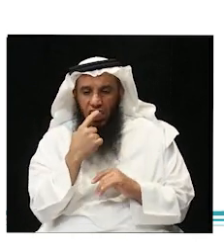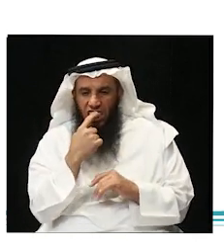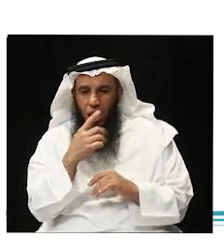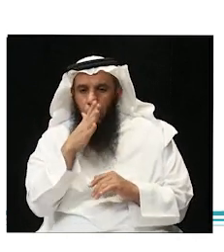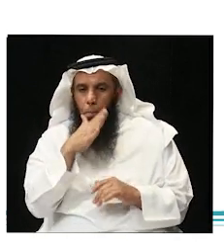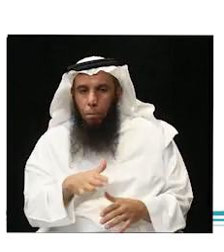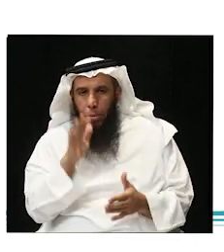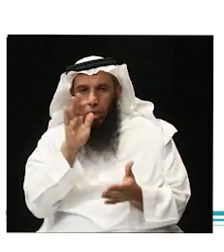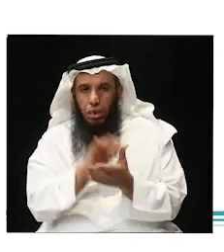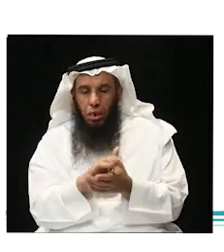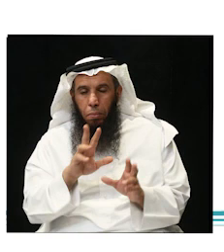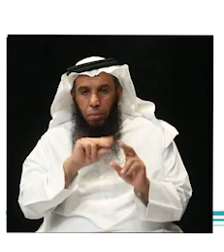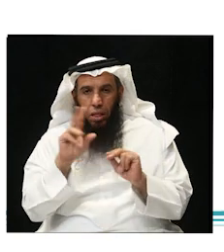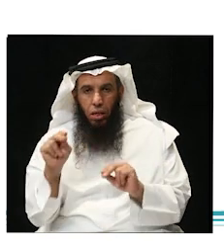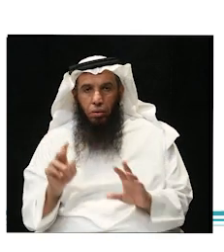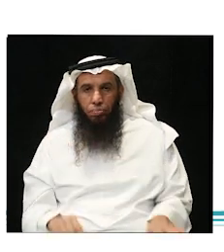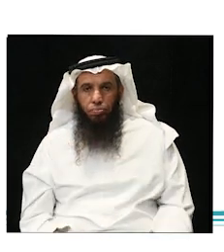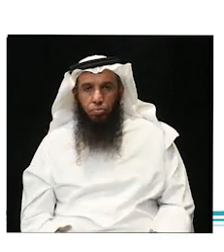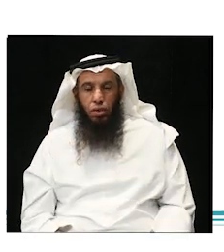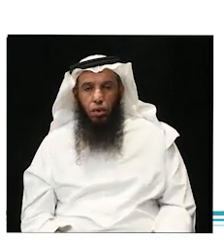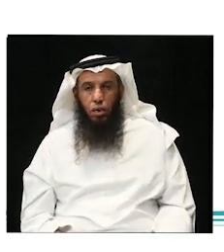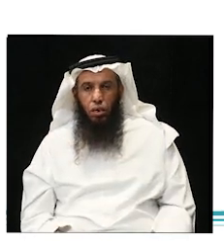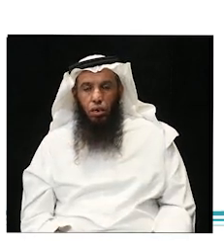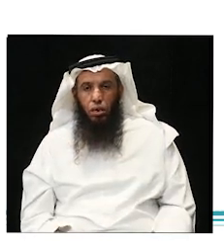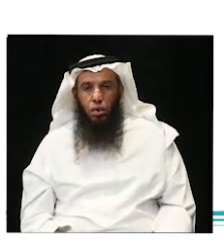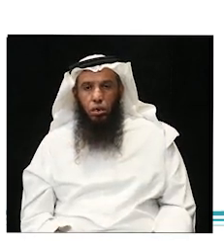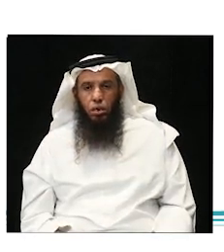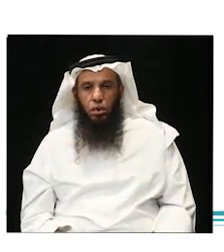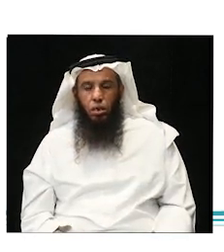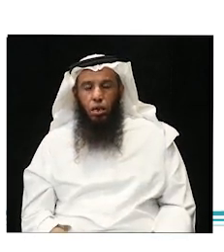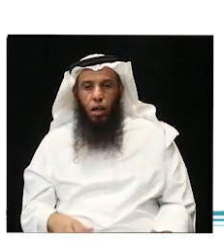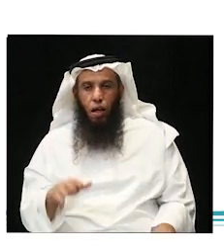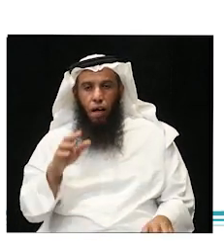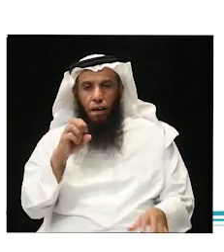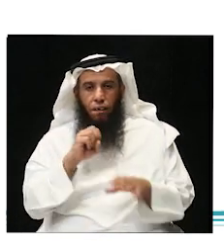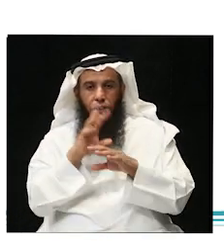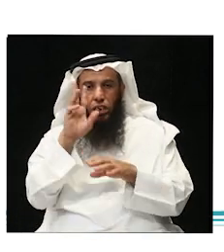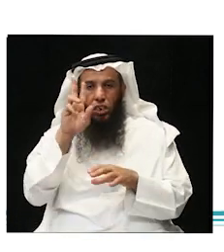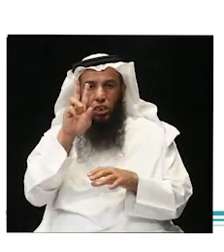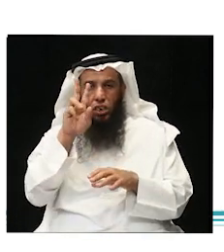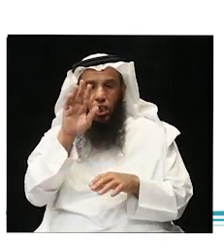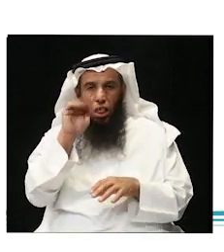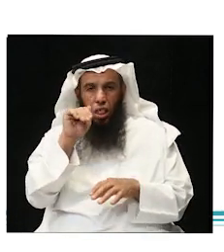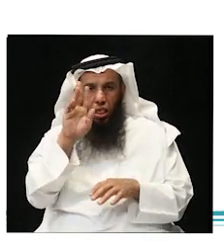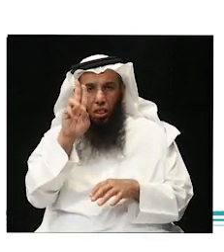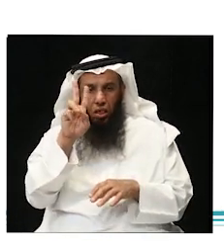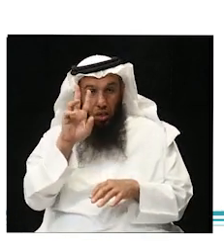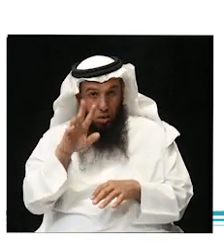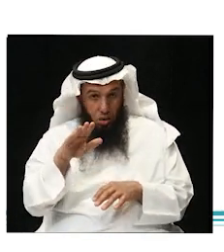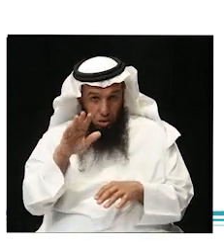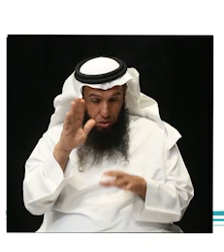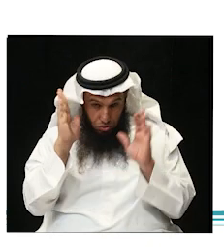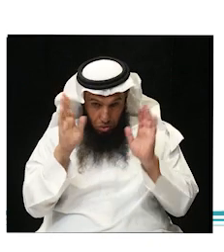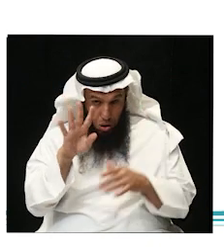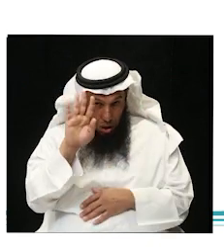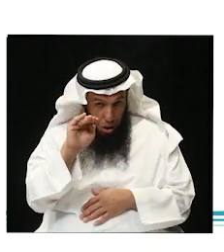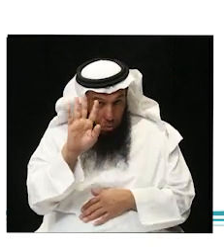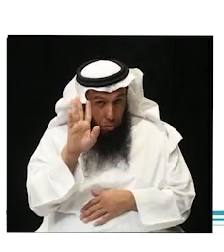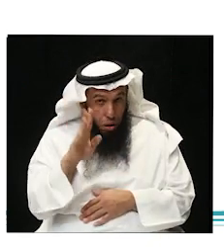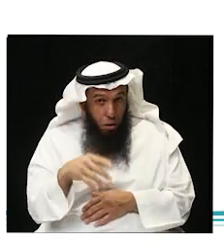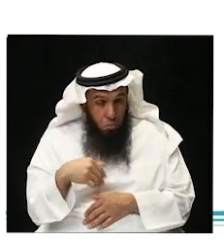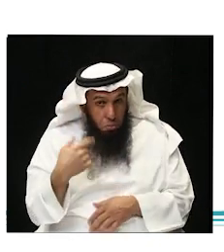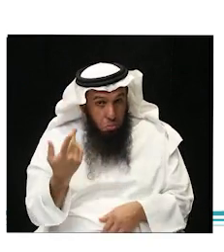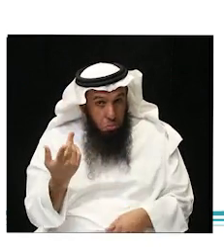لو واحد قال والله أنا ودي أصلي أربع، نقول لا ما يصلح. صح أنت خلصت لله لكن خالفت السنة. إنسان قال لا